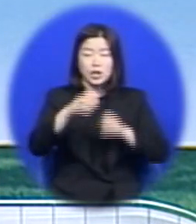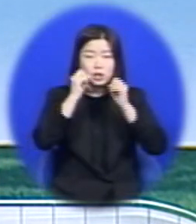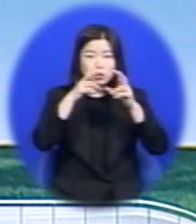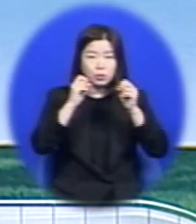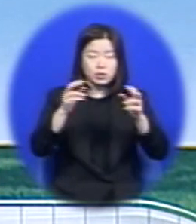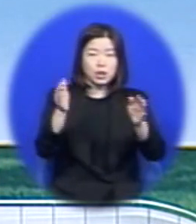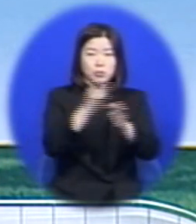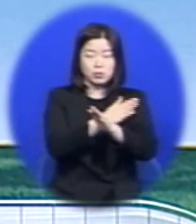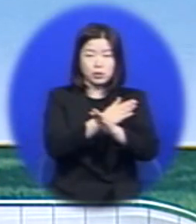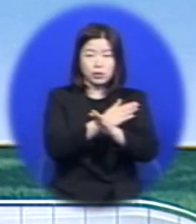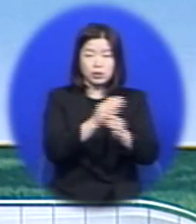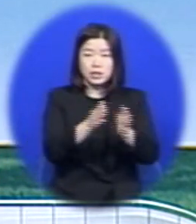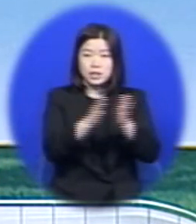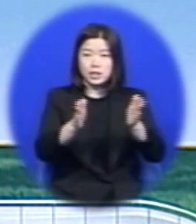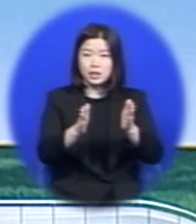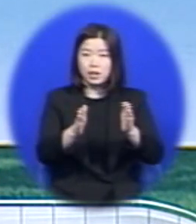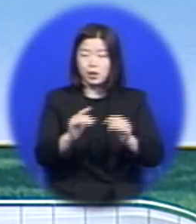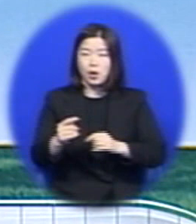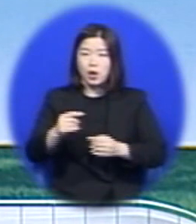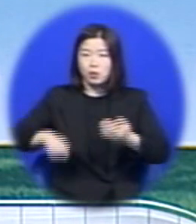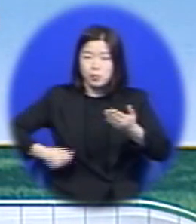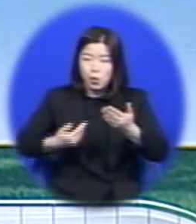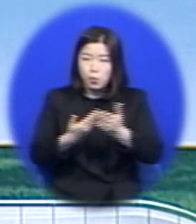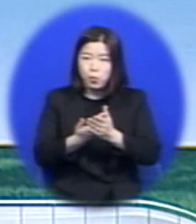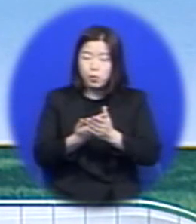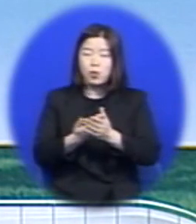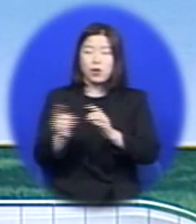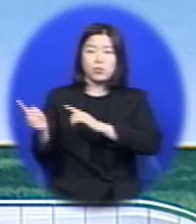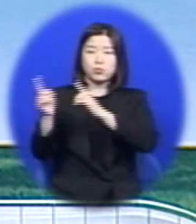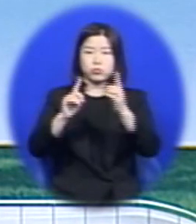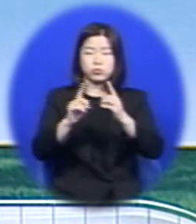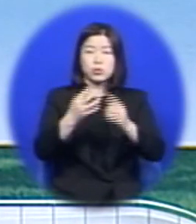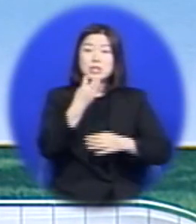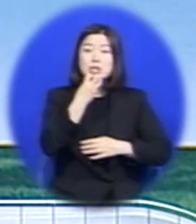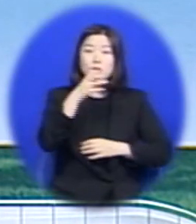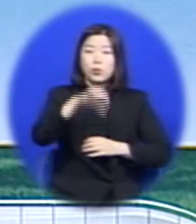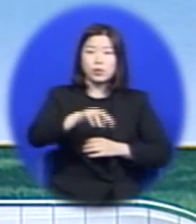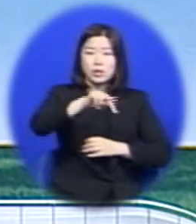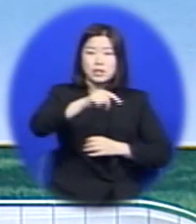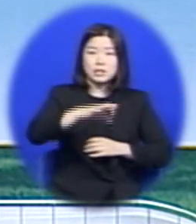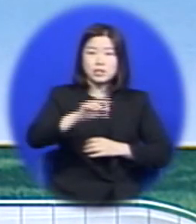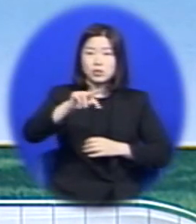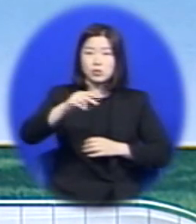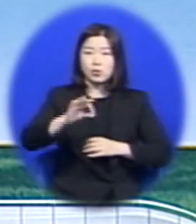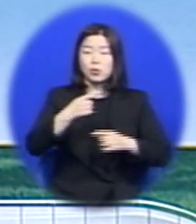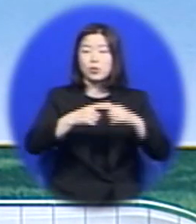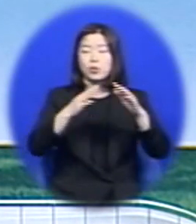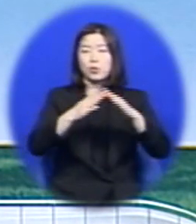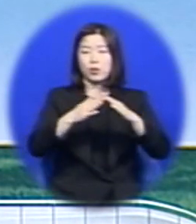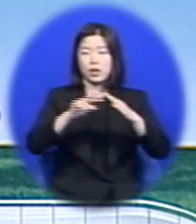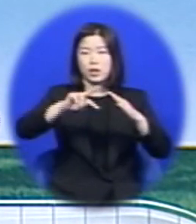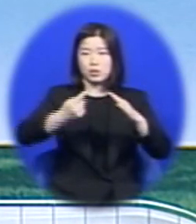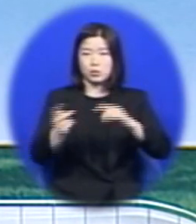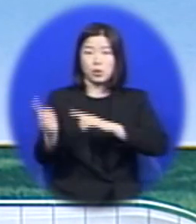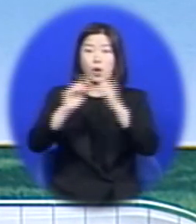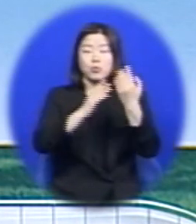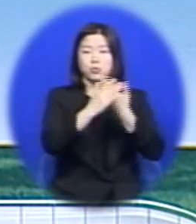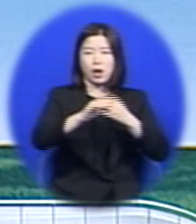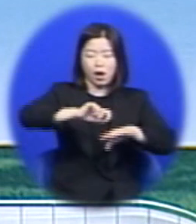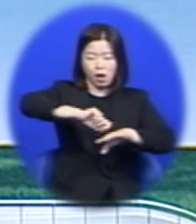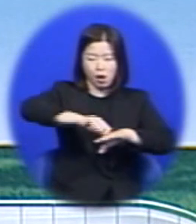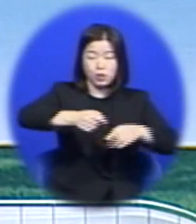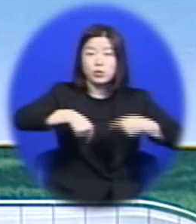한국의 부흥회 물결이 서울에도 와서 성동교회에서 부흥회가 열렸어요. 부흥회를 억지로 참석을